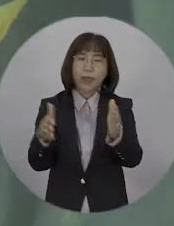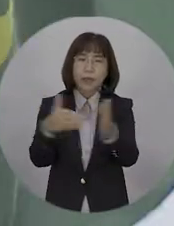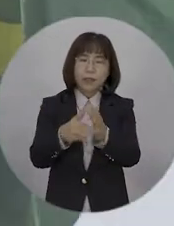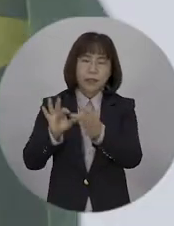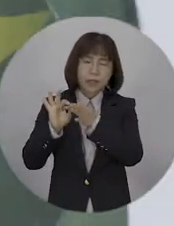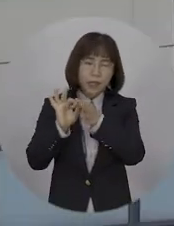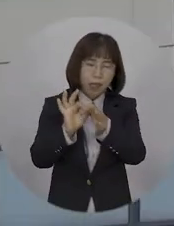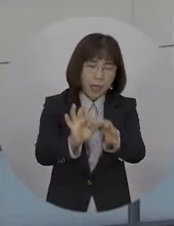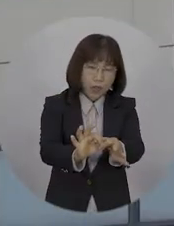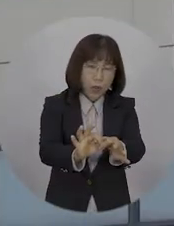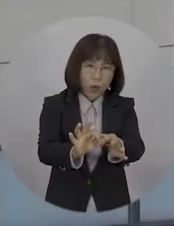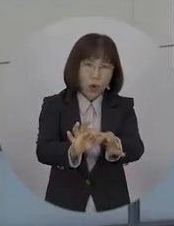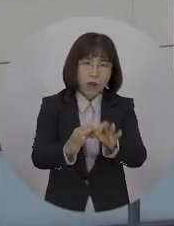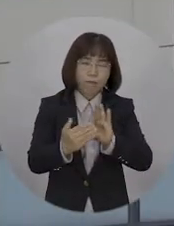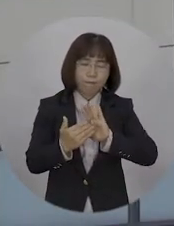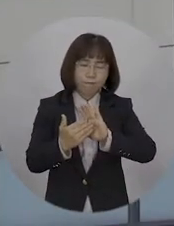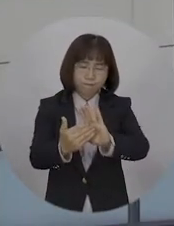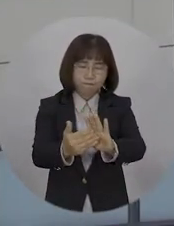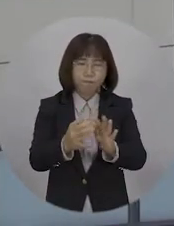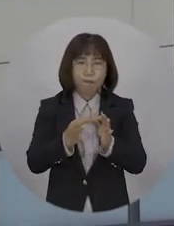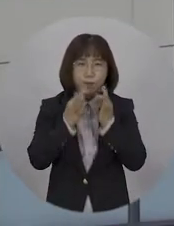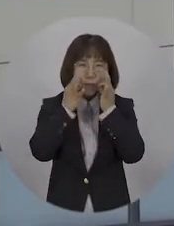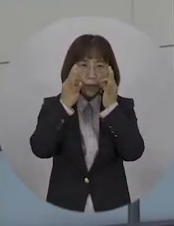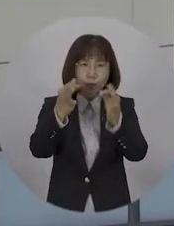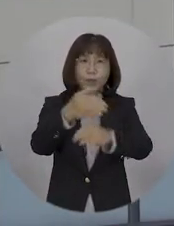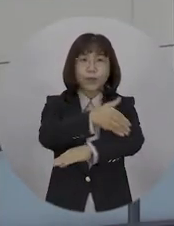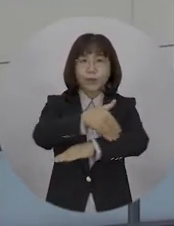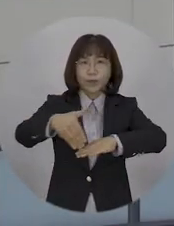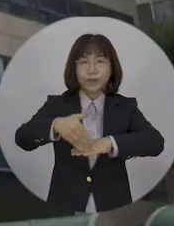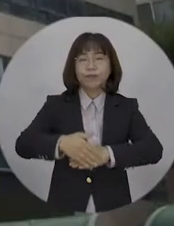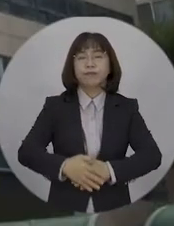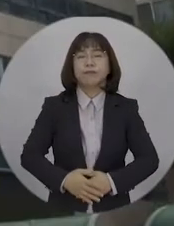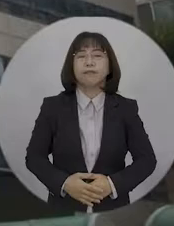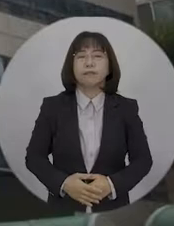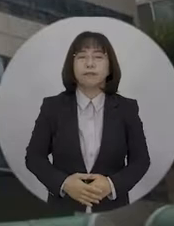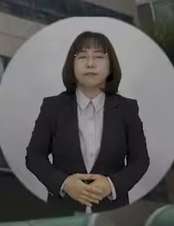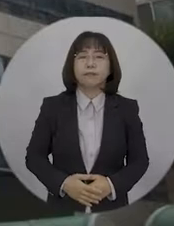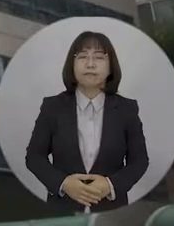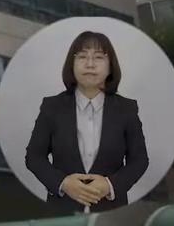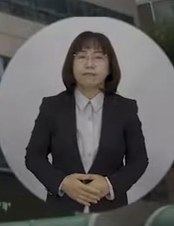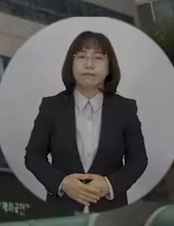때까지 긴장의 끈을 늦추지 않고 방역에 혼신을 다한다는 방침입니다.